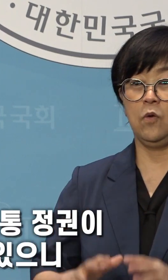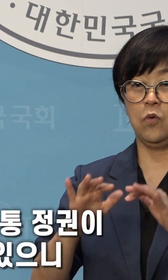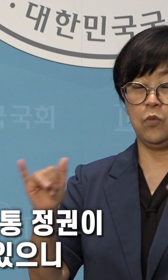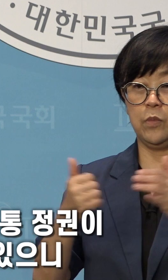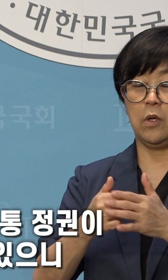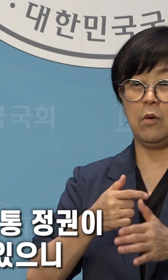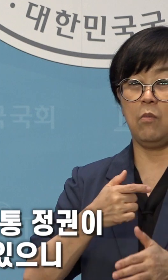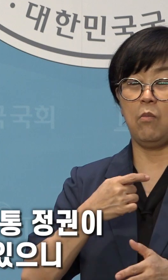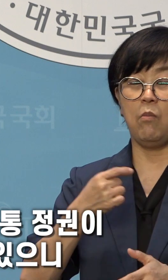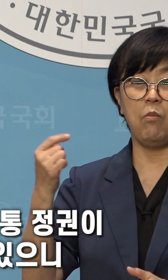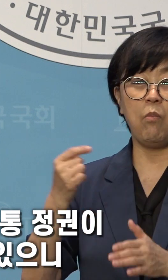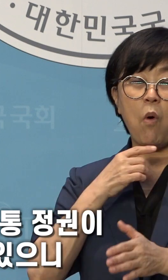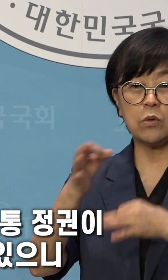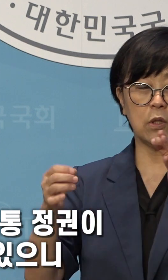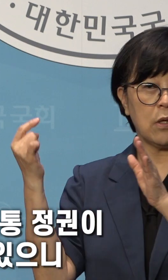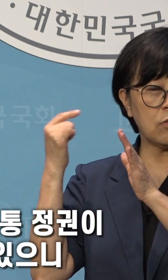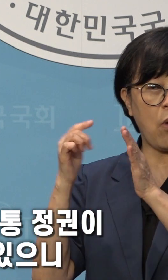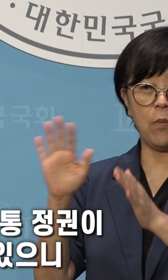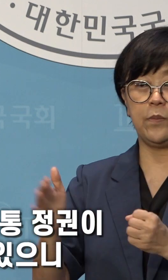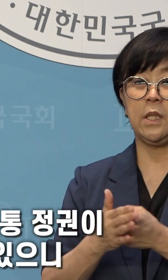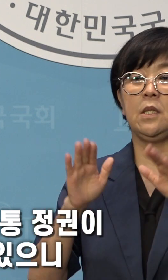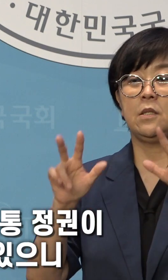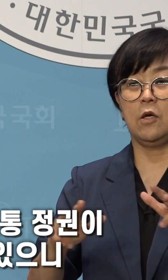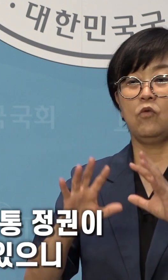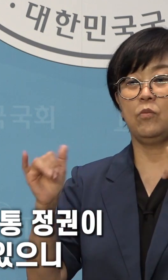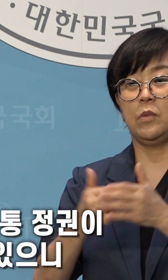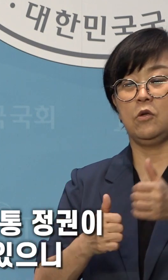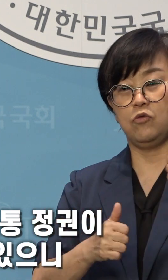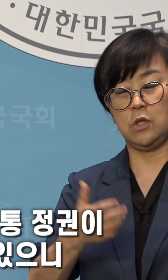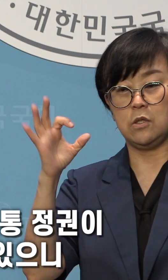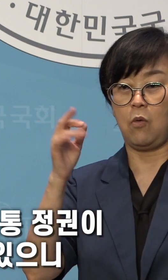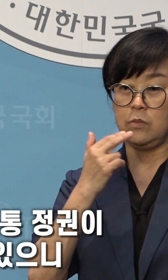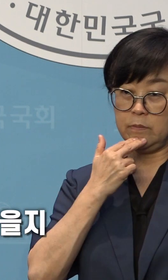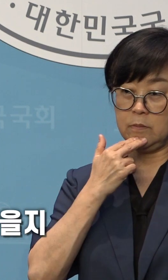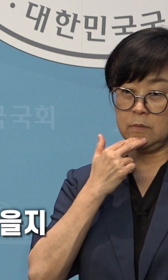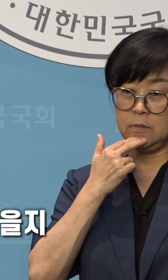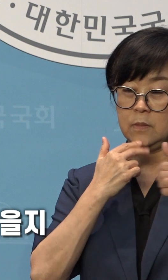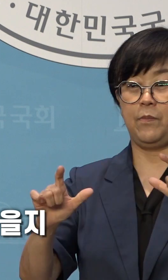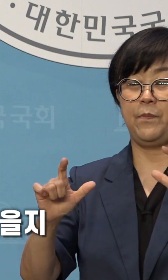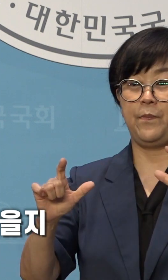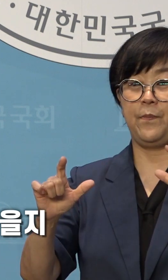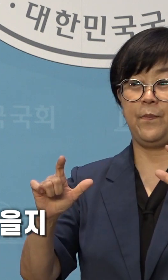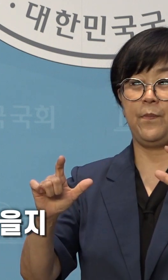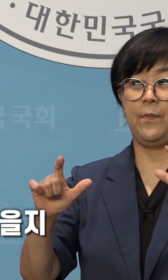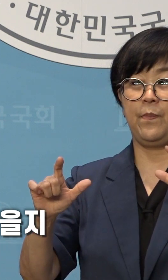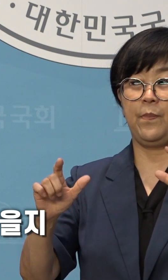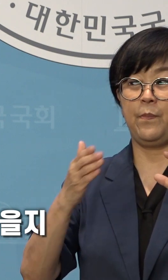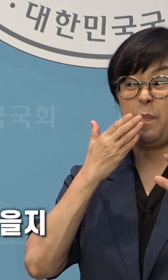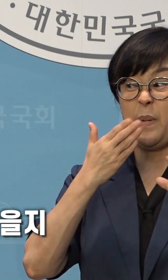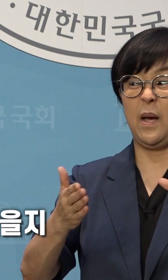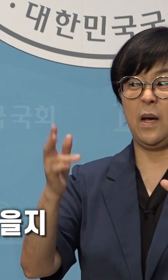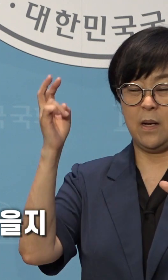국민의 목소리에 귀를 틀어막은 불통 정권이 이제 국민 주권조차 부정하고 있으니 이러다 독재를